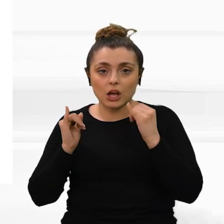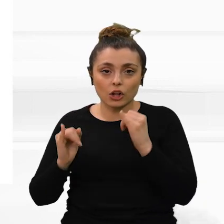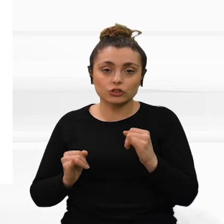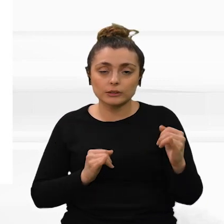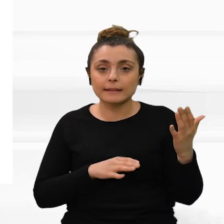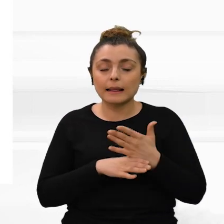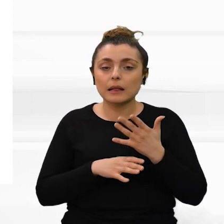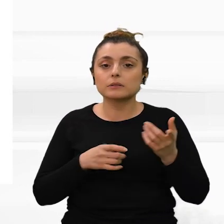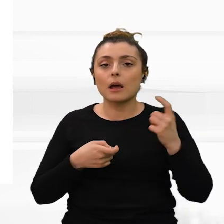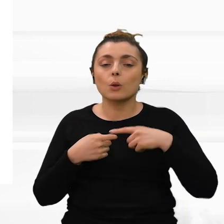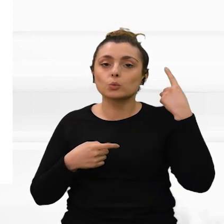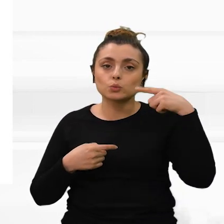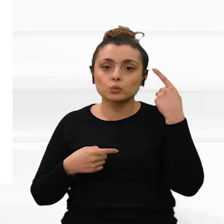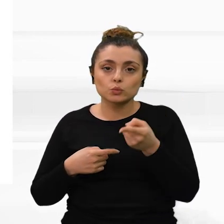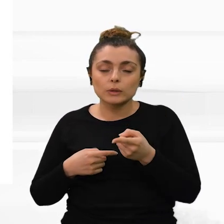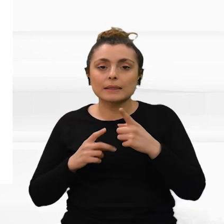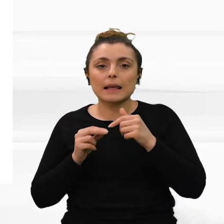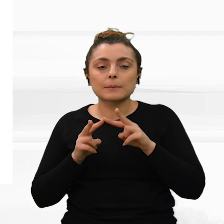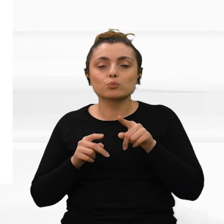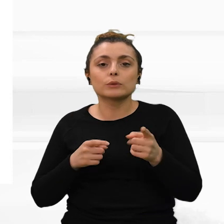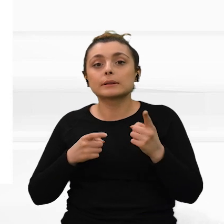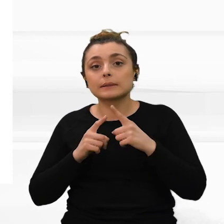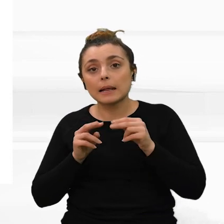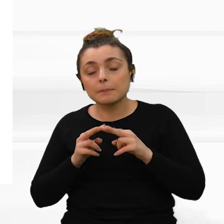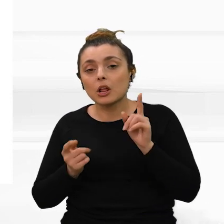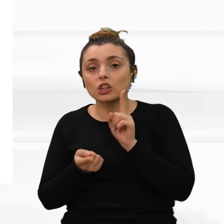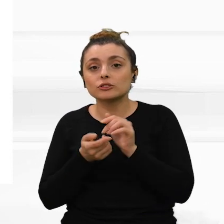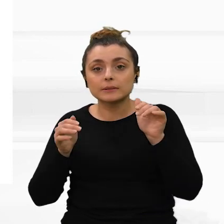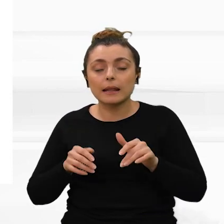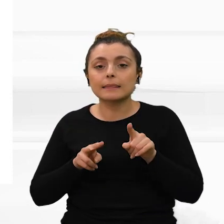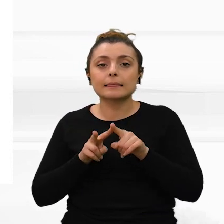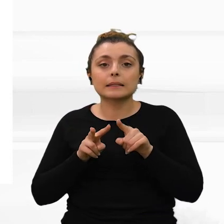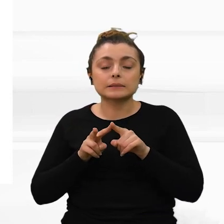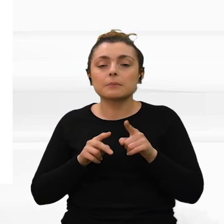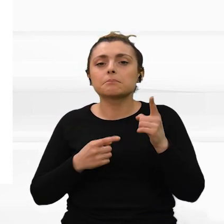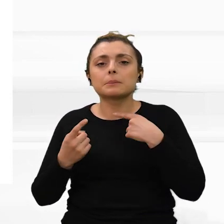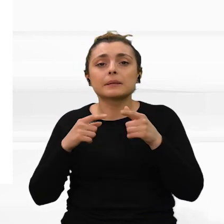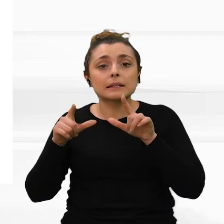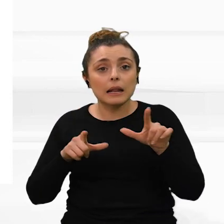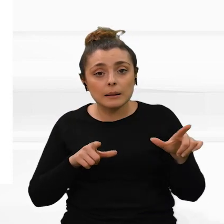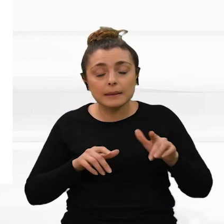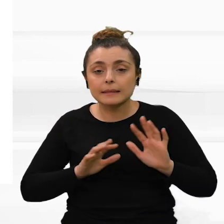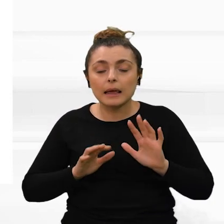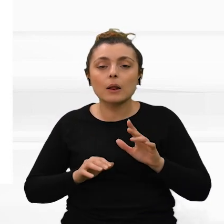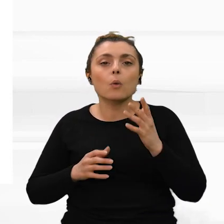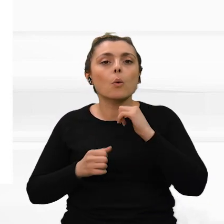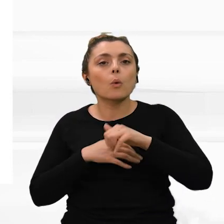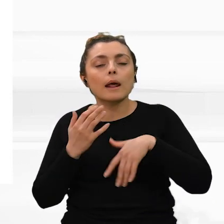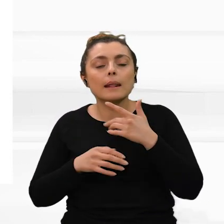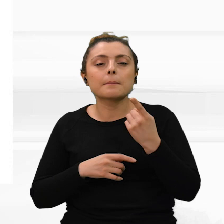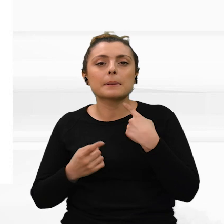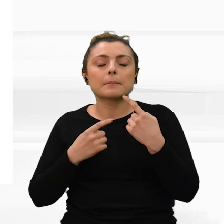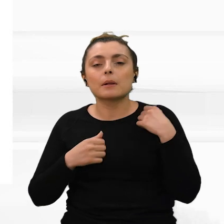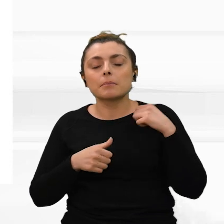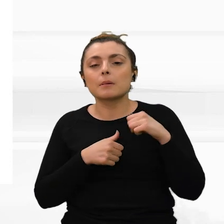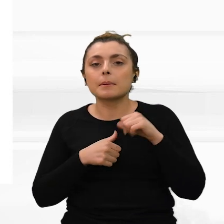eleştirir Nedensellik ile ilgili düşüncesi terimleri mi bu terimlere karşılık gelen nesnelerin birbirini gerektirmesi değil olayların